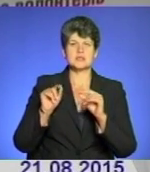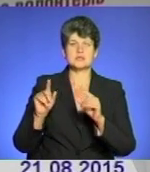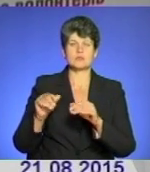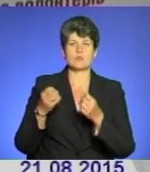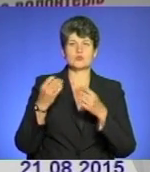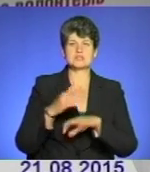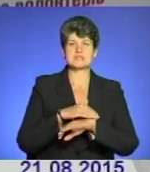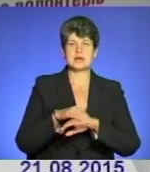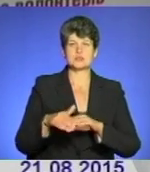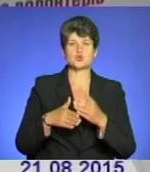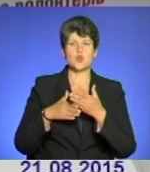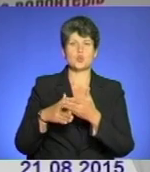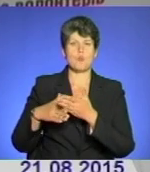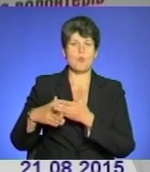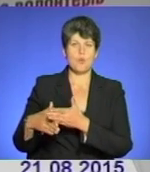адресною допомогою.